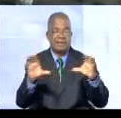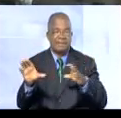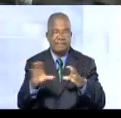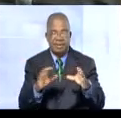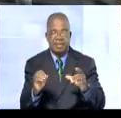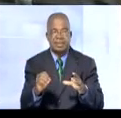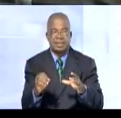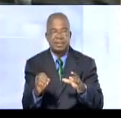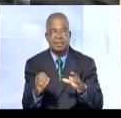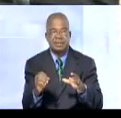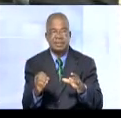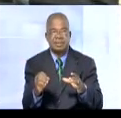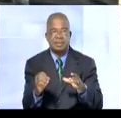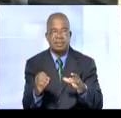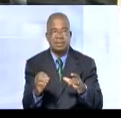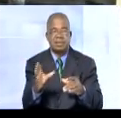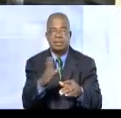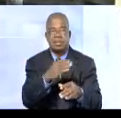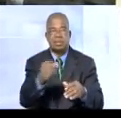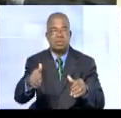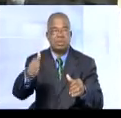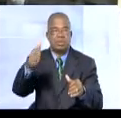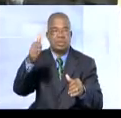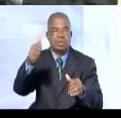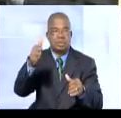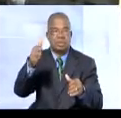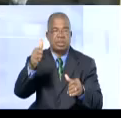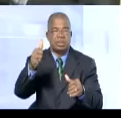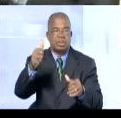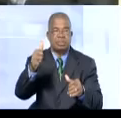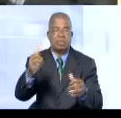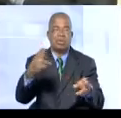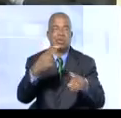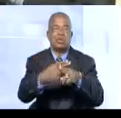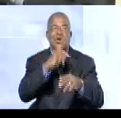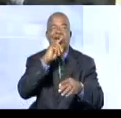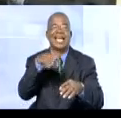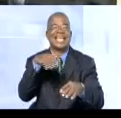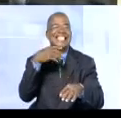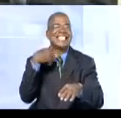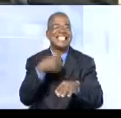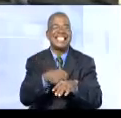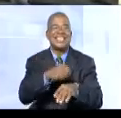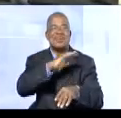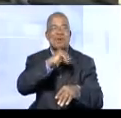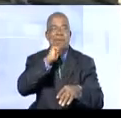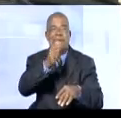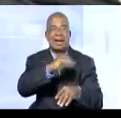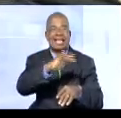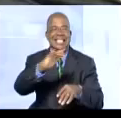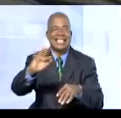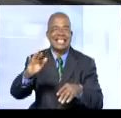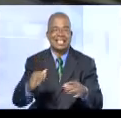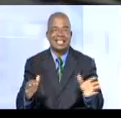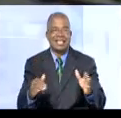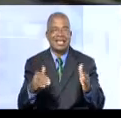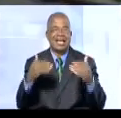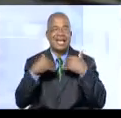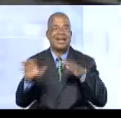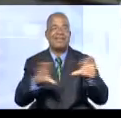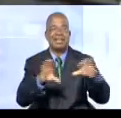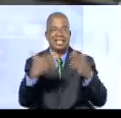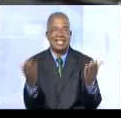Nigeria, son Excellence Goodluck Jonathan, a effectuée en Côte